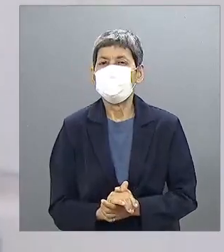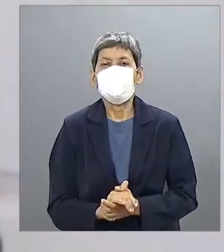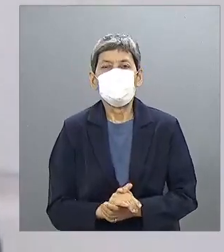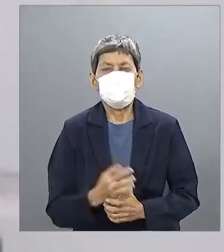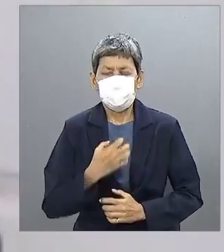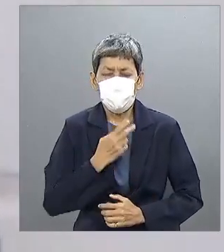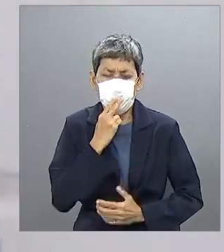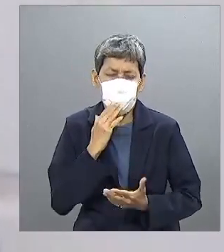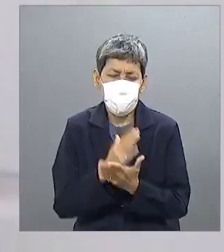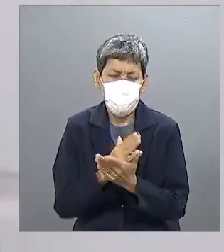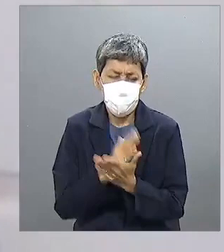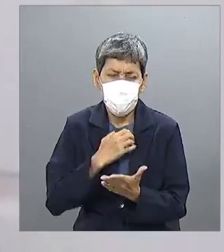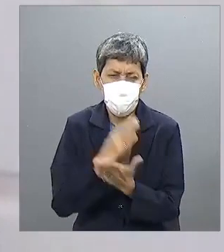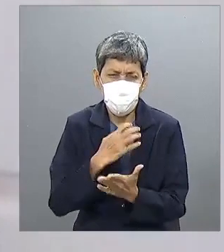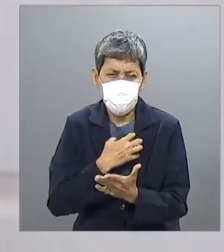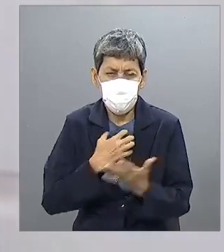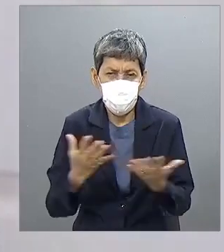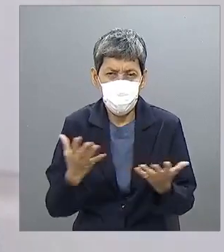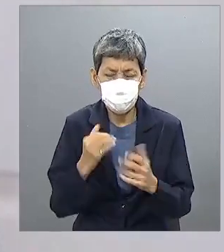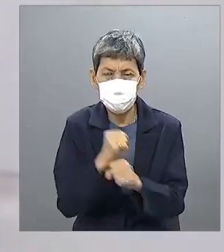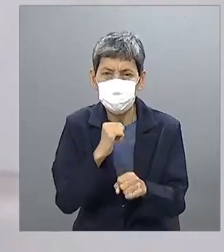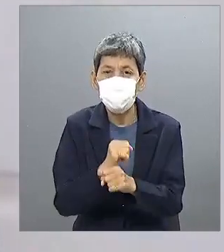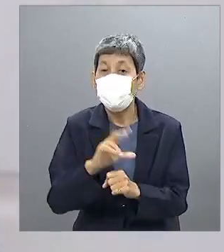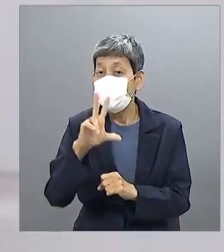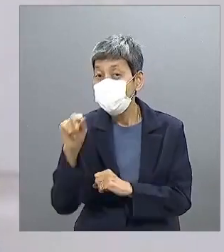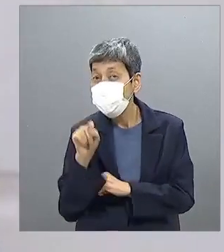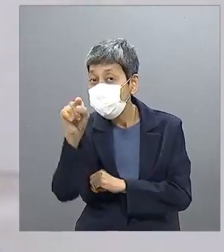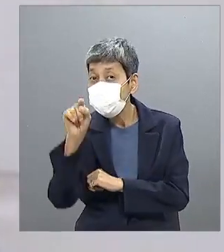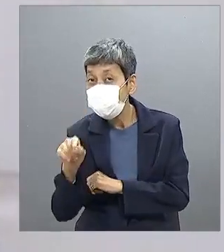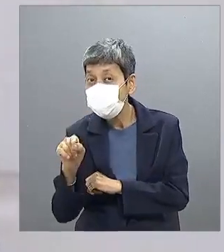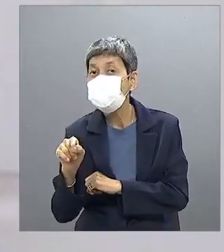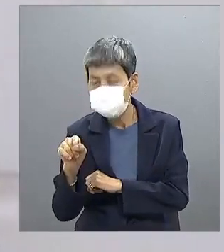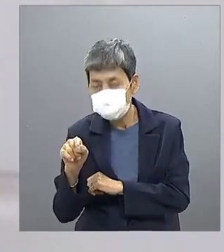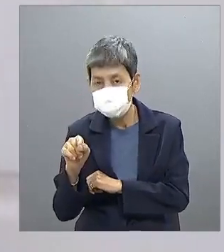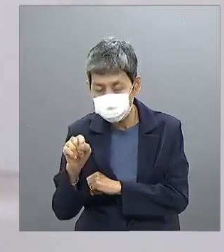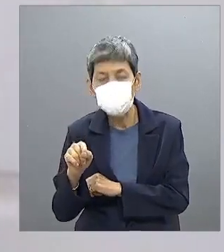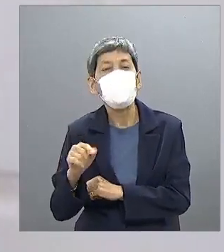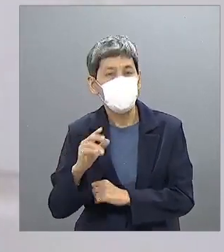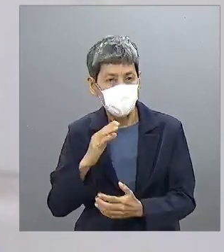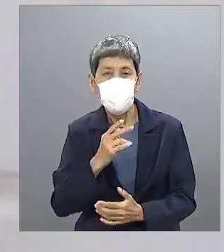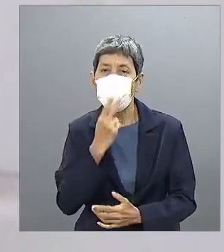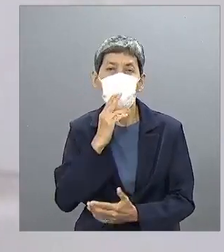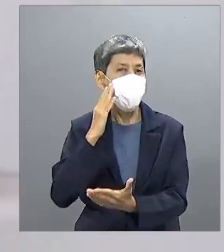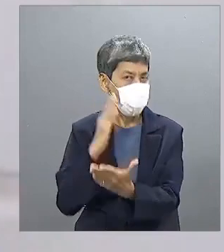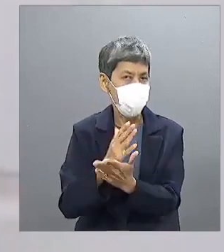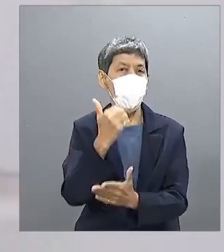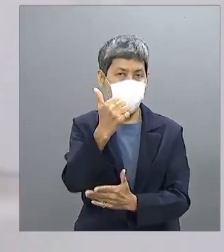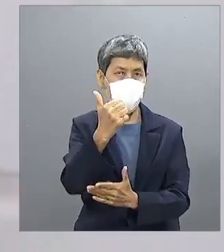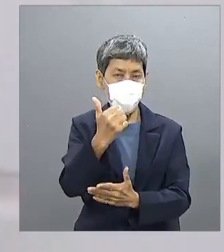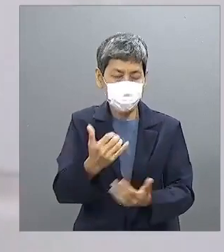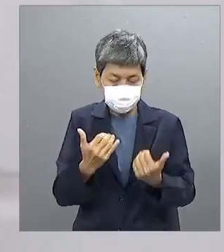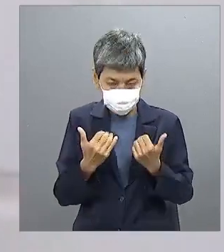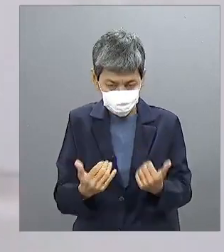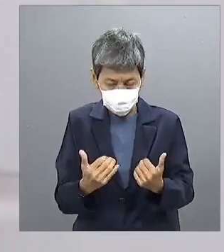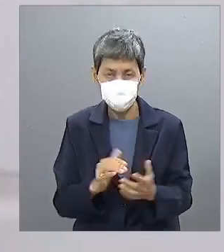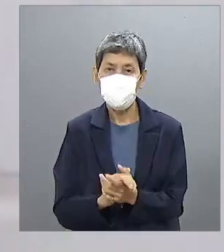ครับแต่เพียงแค่ 30เปอร์เซ็นต์เท่านั้นครับที่สามารถเข้าติดระบบบริการเลิกบุหรี่ได้นะฮะคือตรงจุดนี้นะครับองค์การ